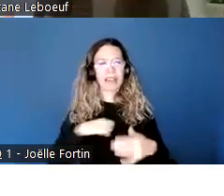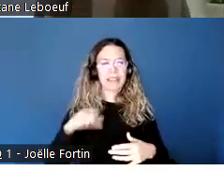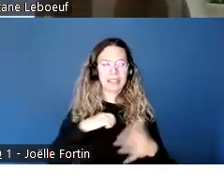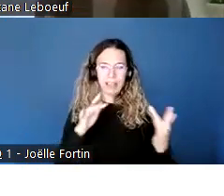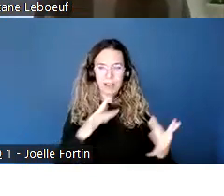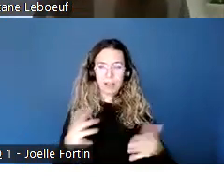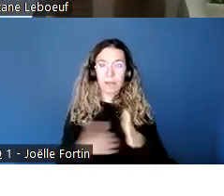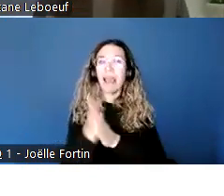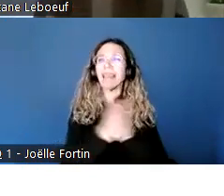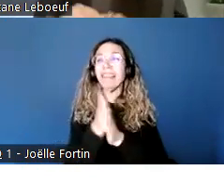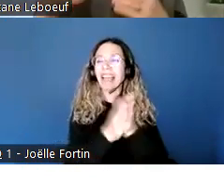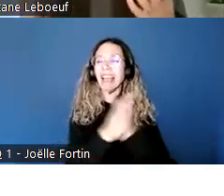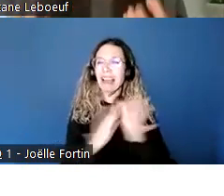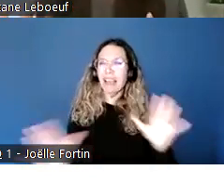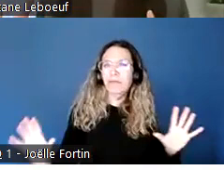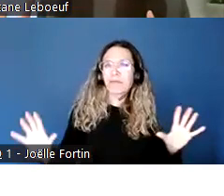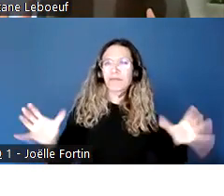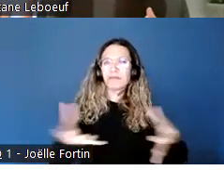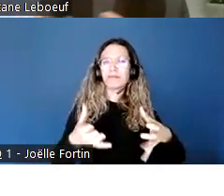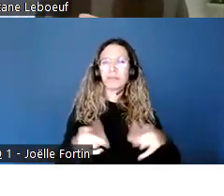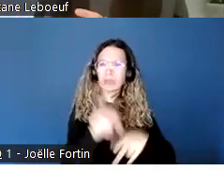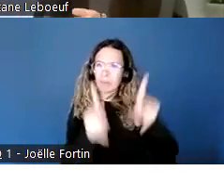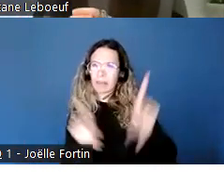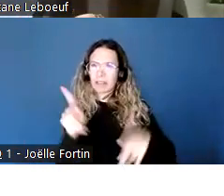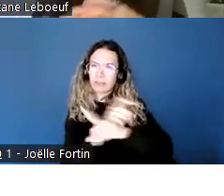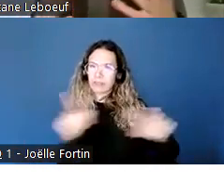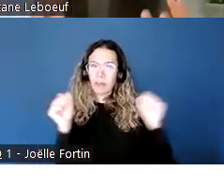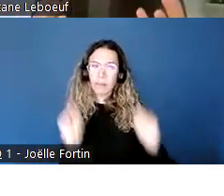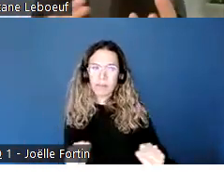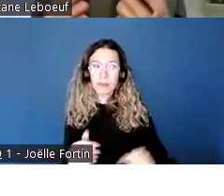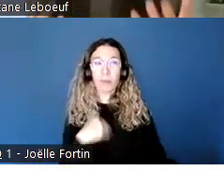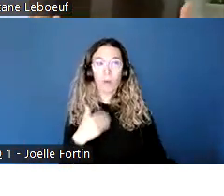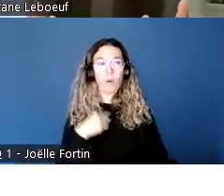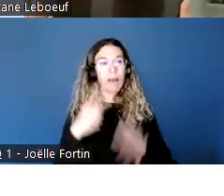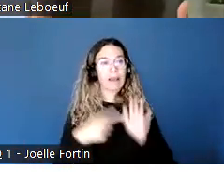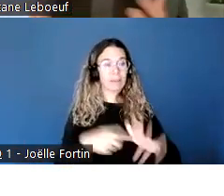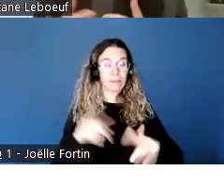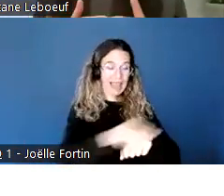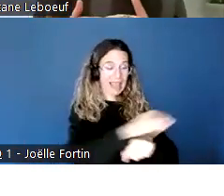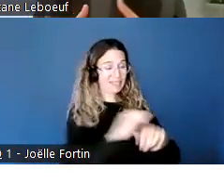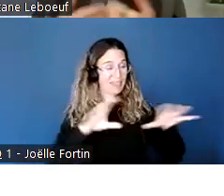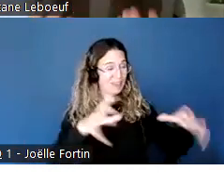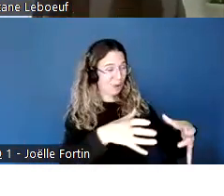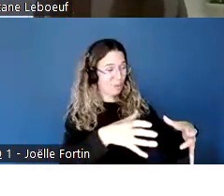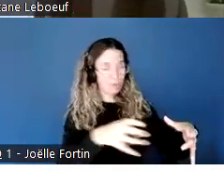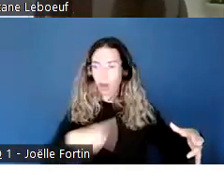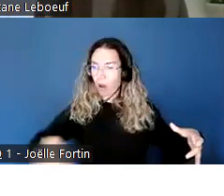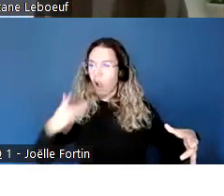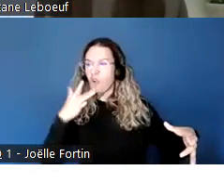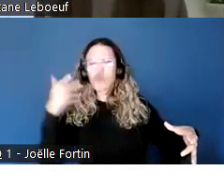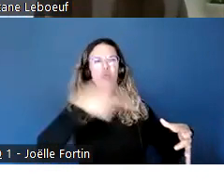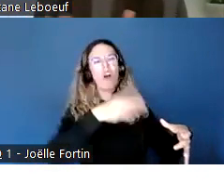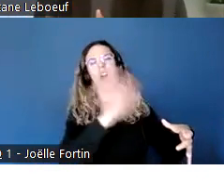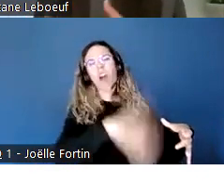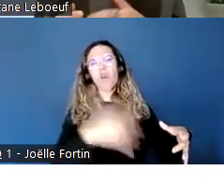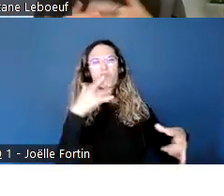nombre d'intérêts possible et le plus grand nombre de types de personnes possibles. Parce que souvent, on va organiser des activités de groupe, mais ce n'est pas tous les gens qui vont participer